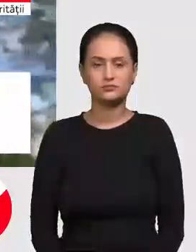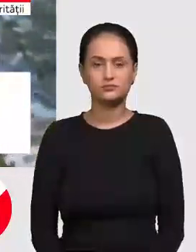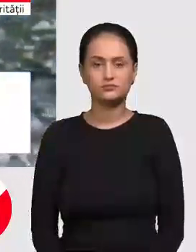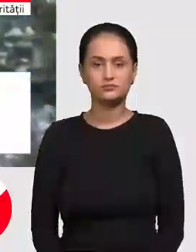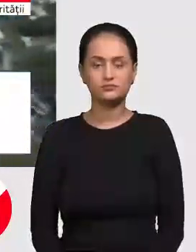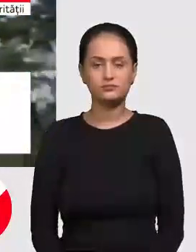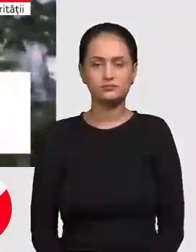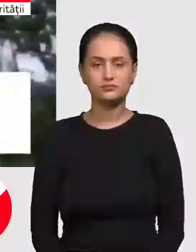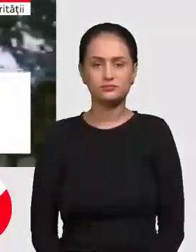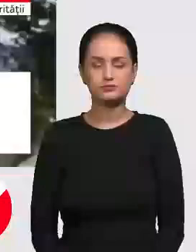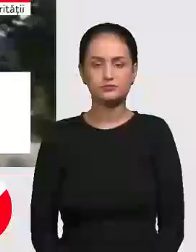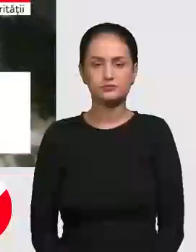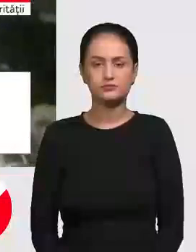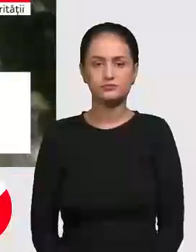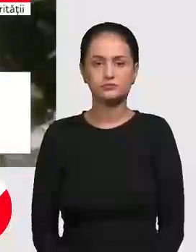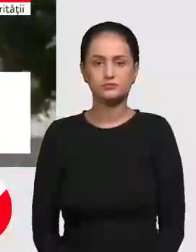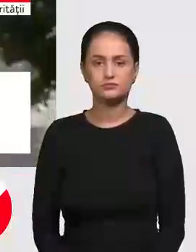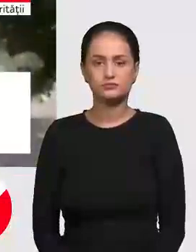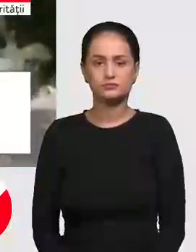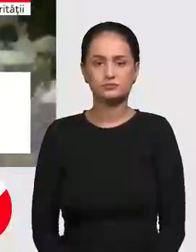atac Andrea îți mulțumim